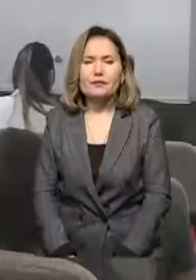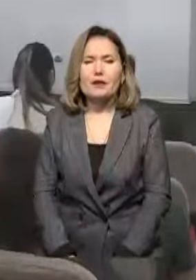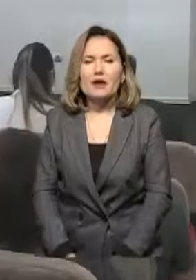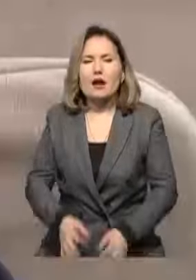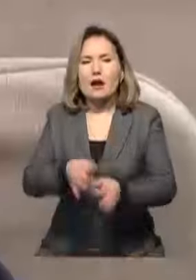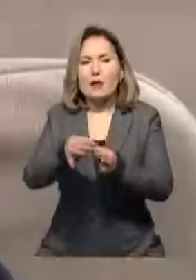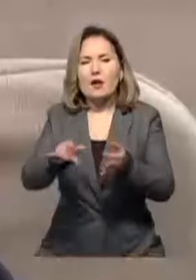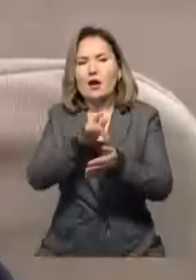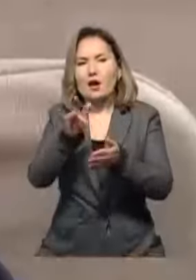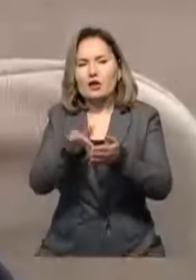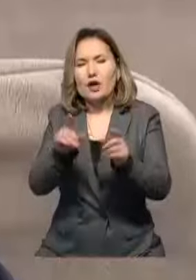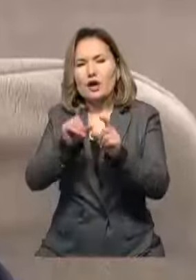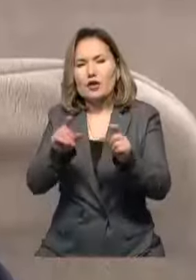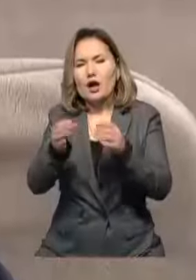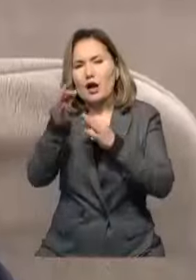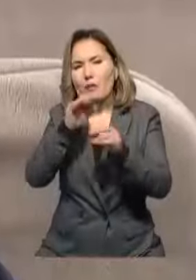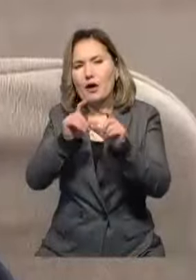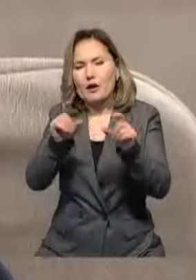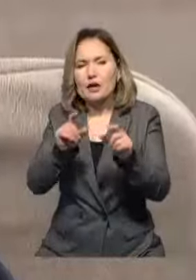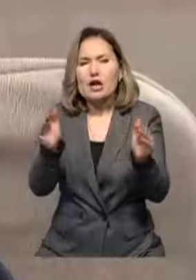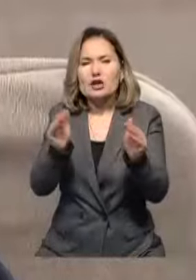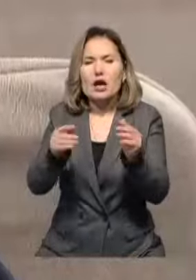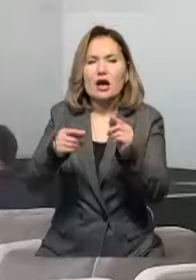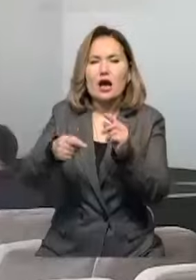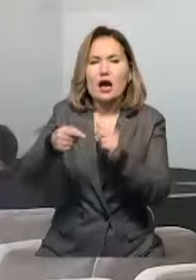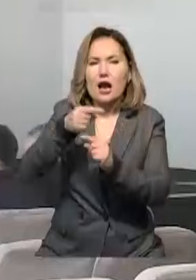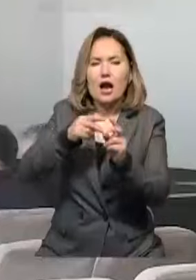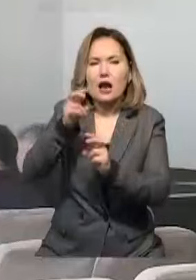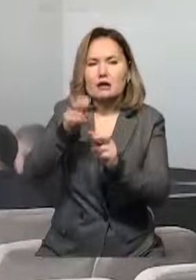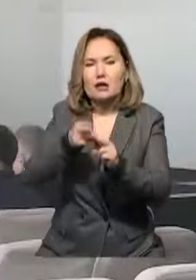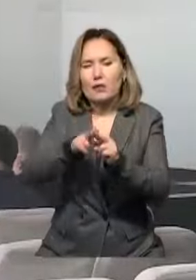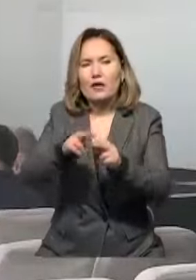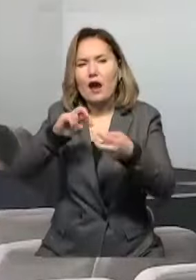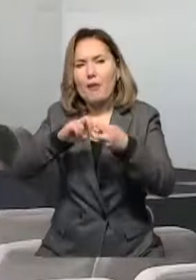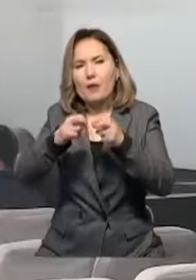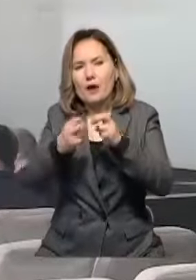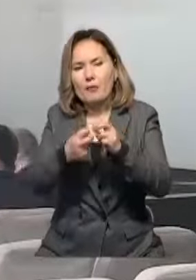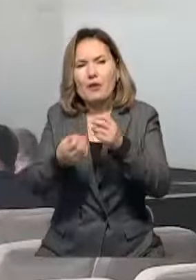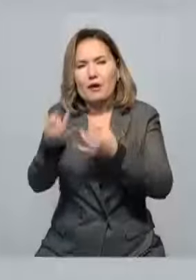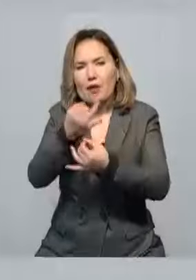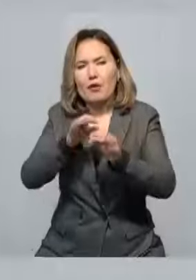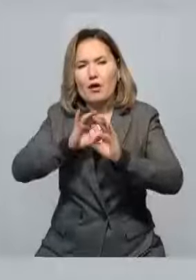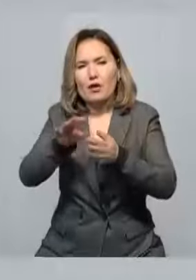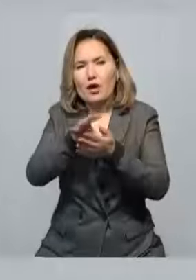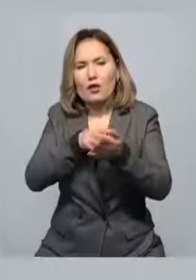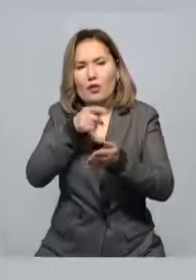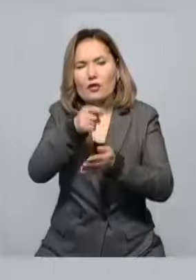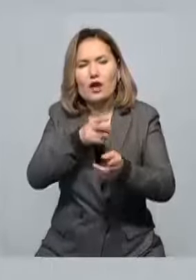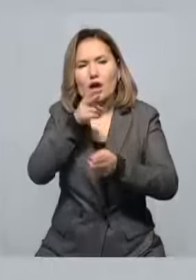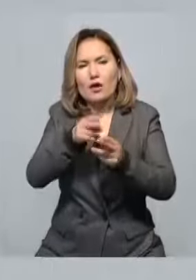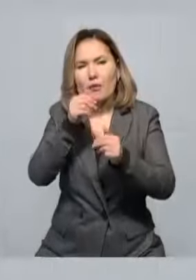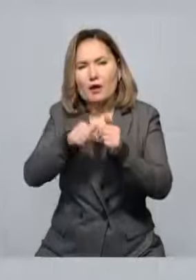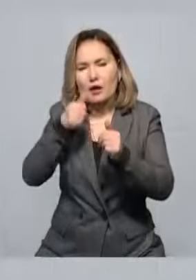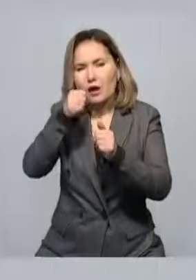Шыманайқы қаласындағы дүкендер мен дәріханалардың сондай-ақ шағын кәсіпорындардың иелері салада қордаланған мәселелердің барын жасырмайды. Түйткілді түйіндер жыл